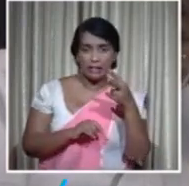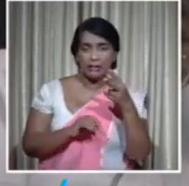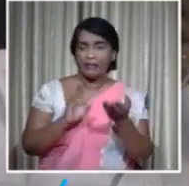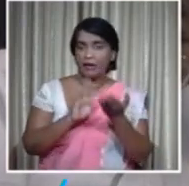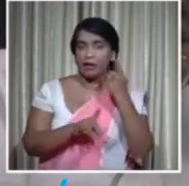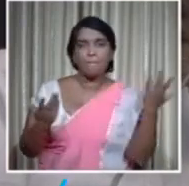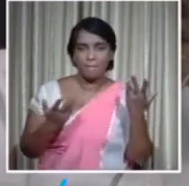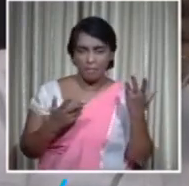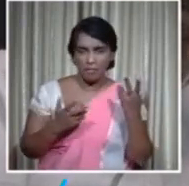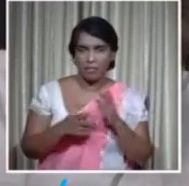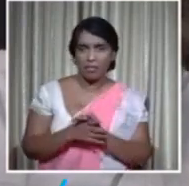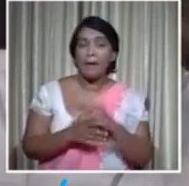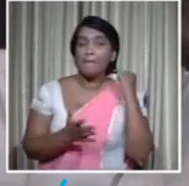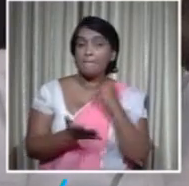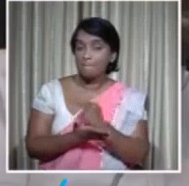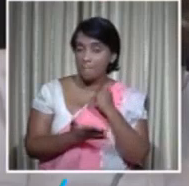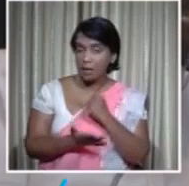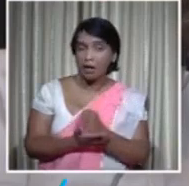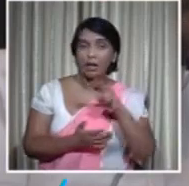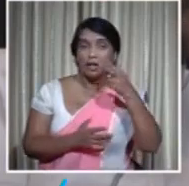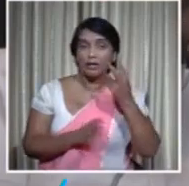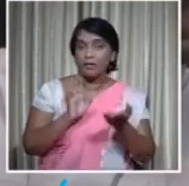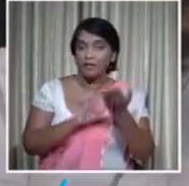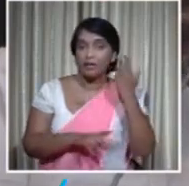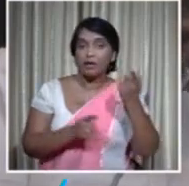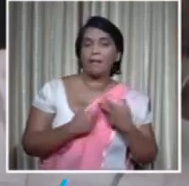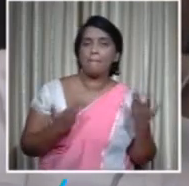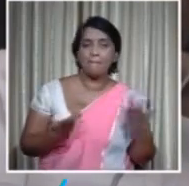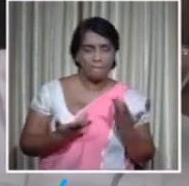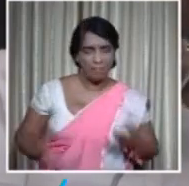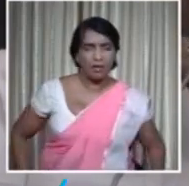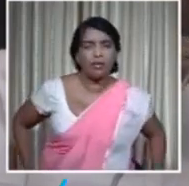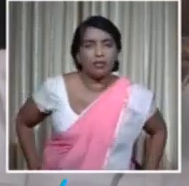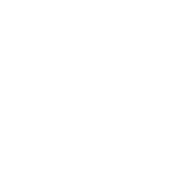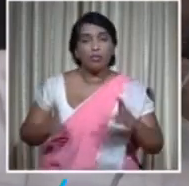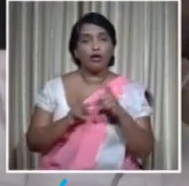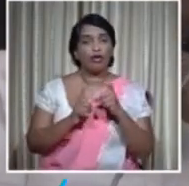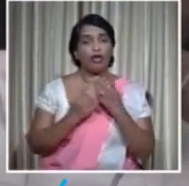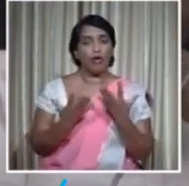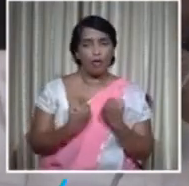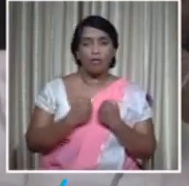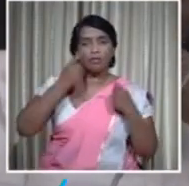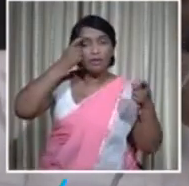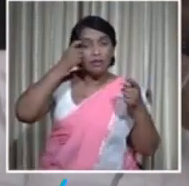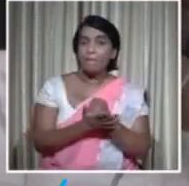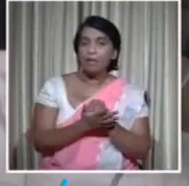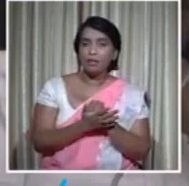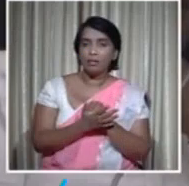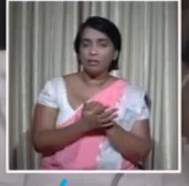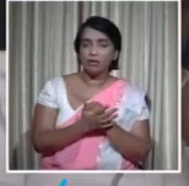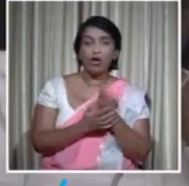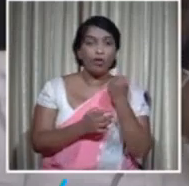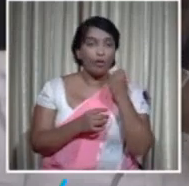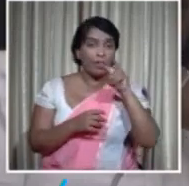ඩොලරේ විකුණන්න බෑ කියලා. බැංකුවලට 200ට වඩා කළු කඩෙන් ගන්න හැකියාවකුත් නැහැ. හැබැයි ඒ කට්ටියට ඩොලර් ඕනේ. ඒගොල්ලෝ මොකද කරේ? සමහර බැංකු